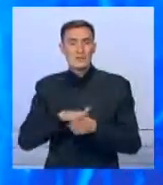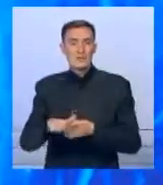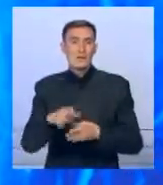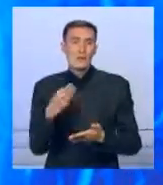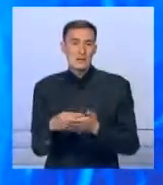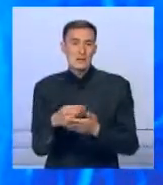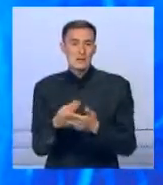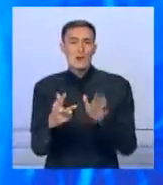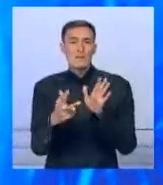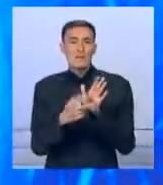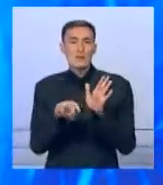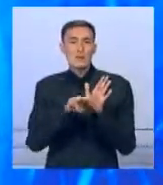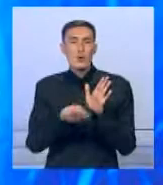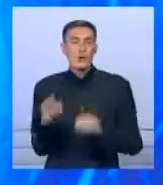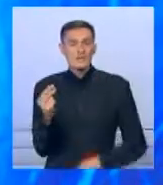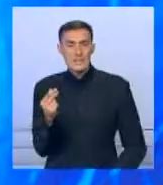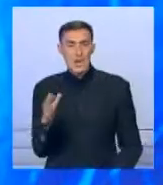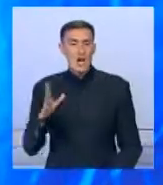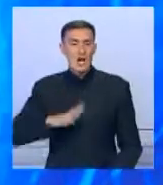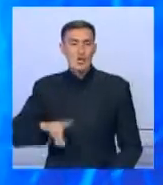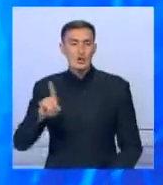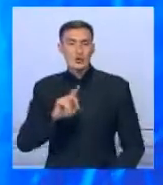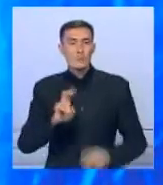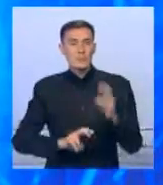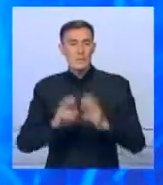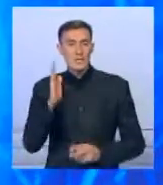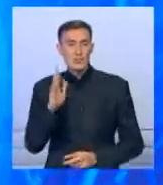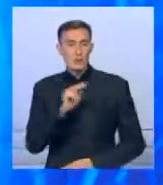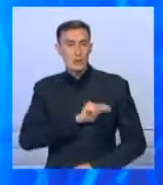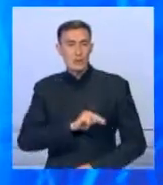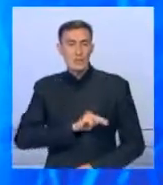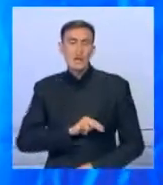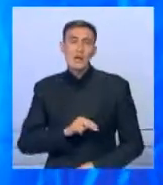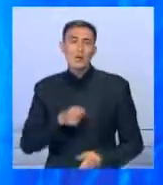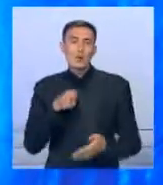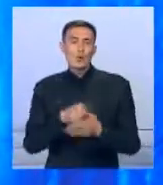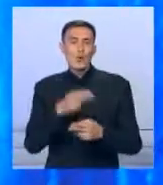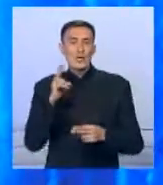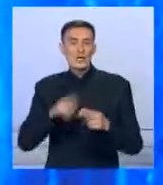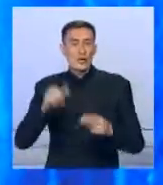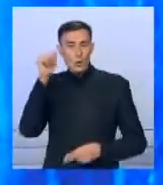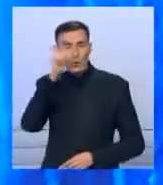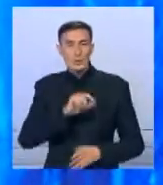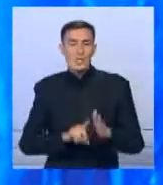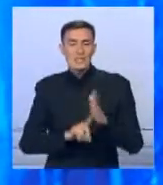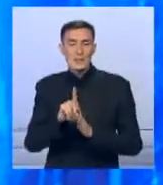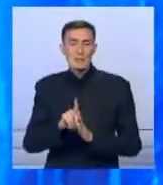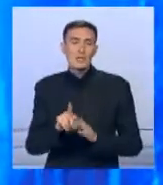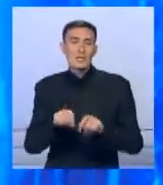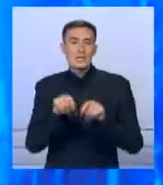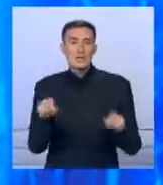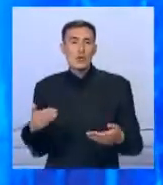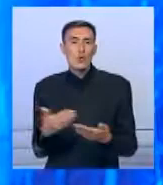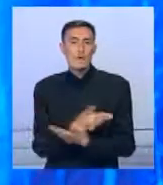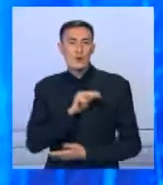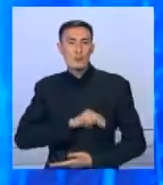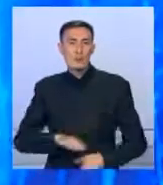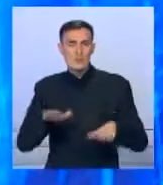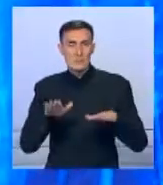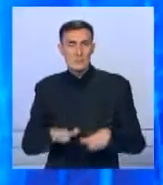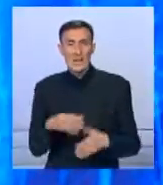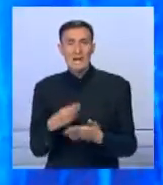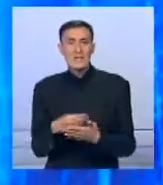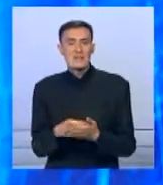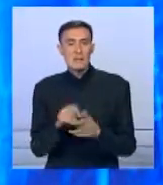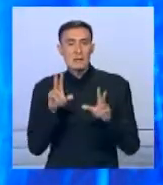намерен вложить 800 миллионов тенге. Ожидается, что предприятие заработает уже в конце года. Его запуск позволит создать новые рабочие места.